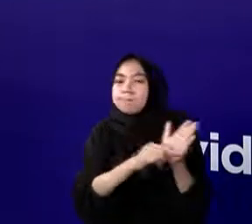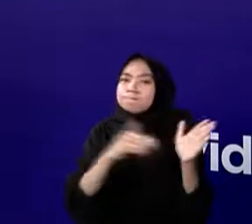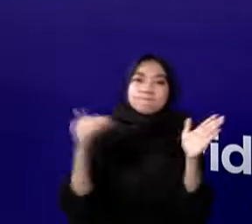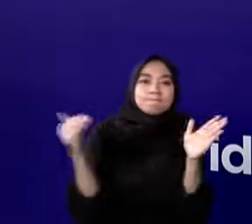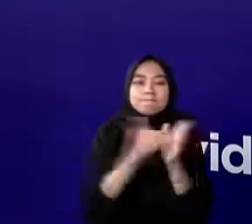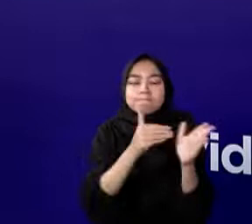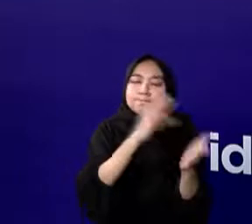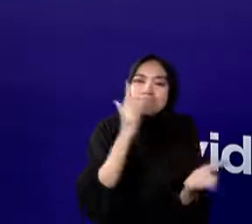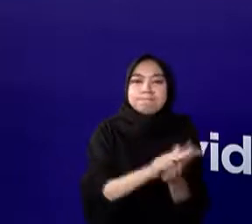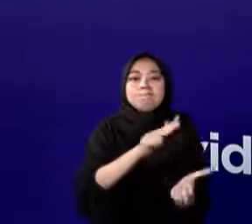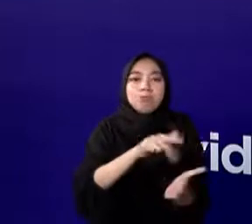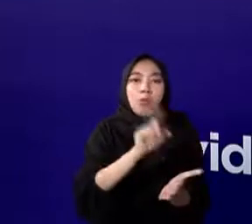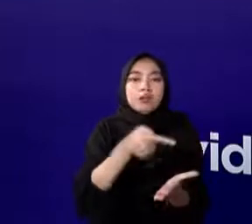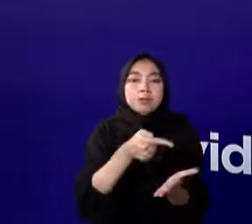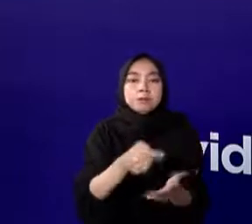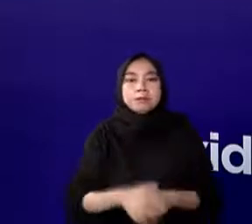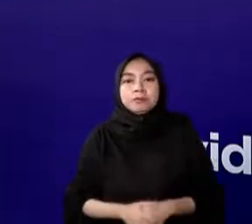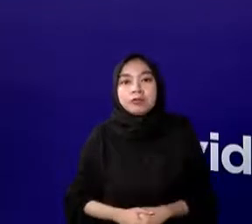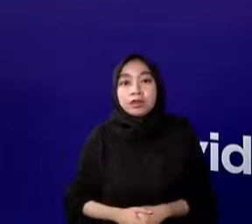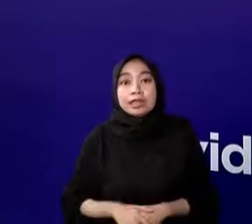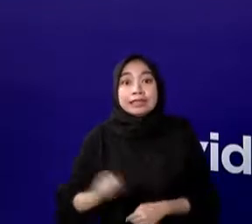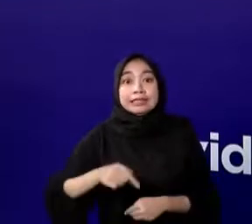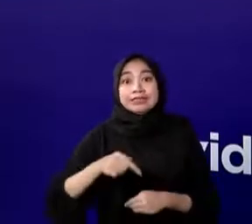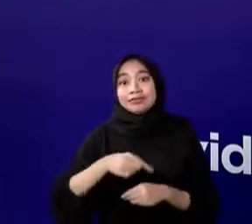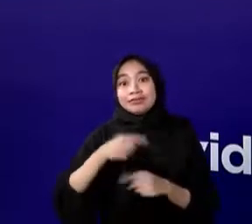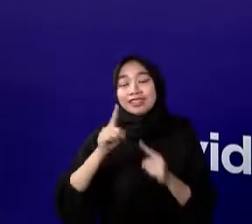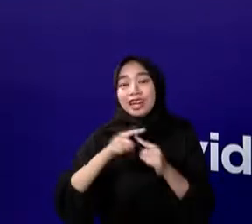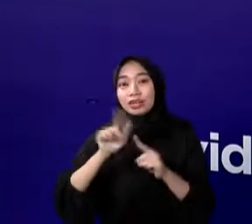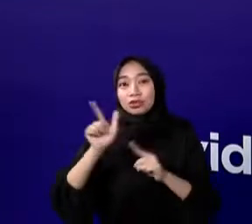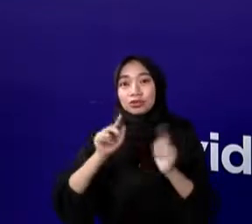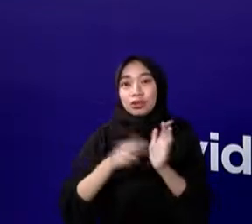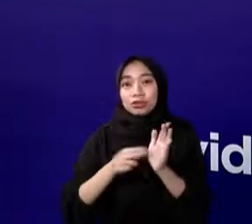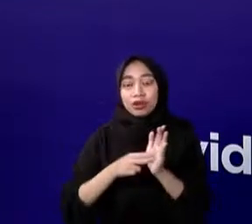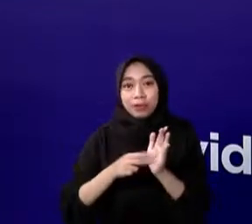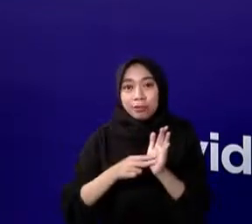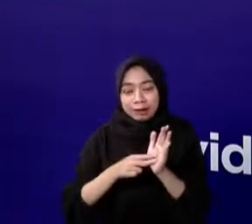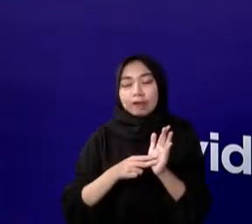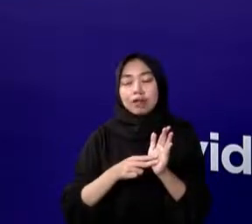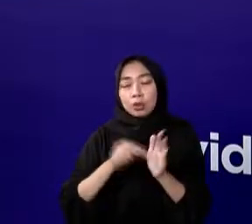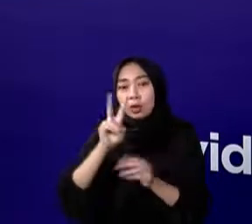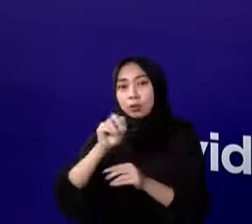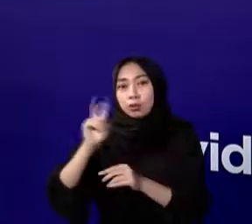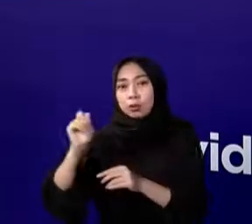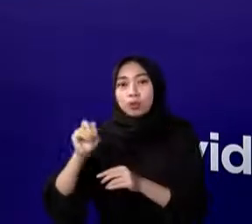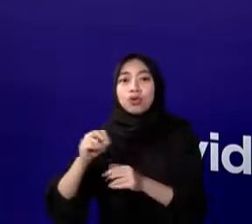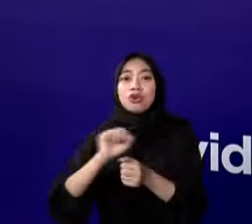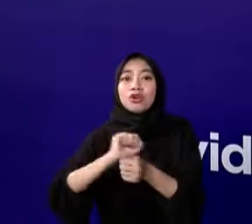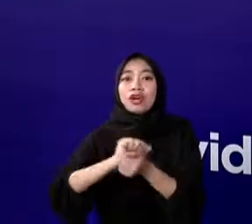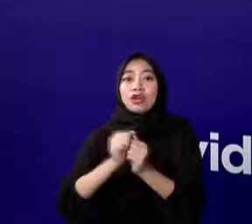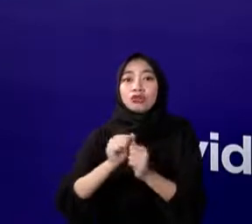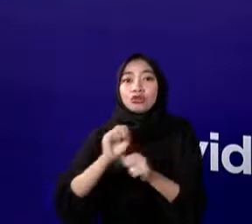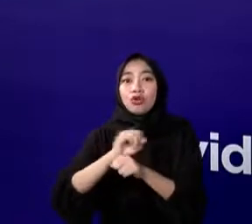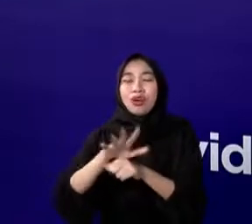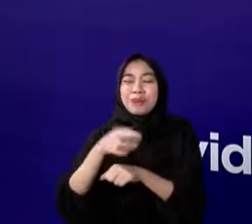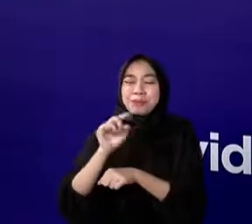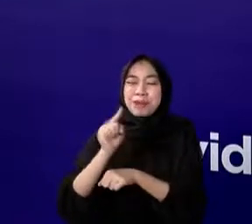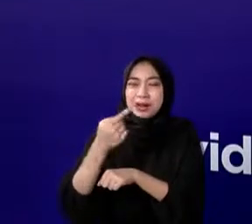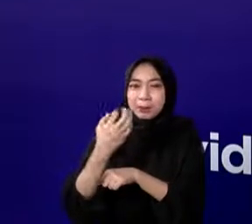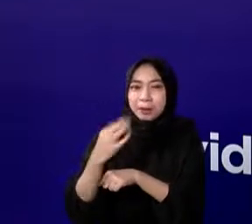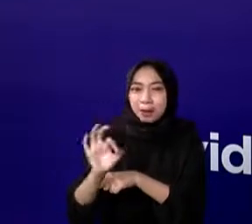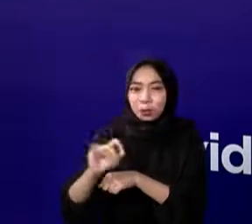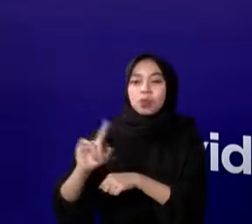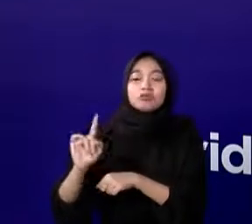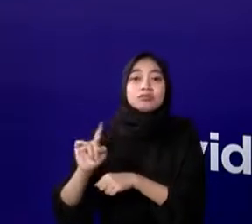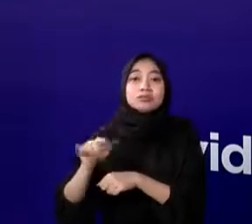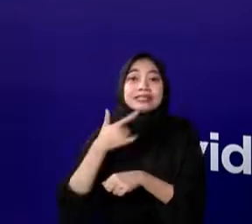bagaimana kondisi perkembangan COVID-19 secara nasional per tanggal 17 November 2020? Sudah ada bersama saya di